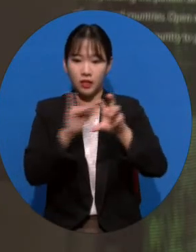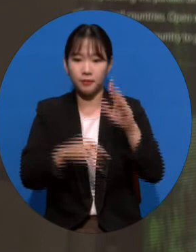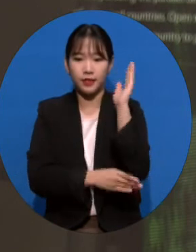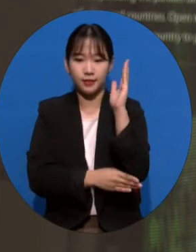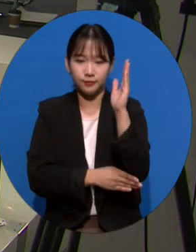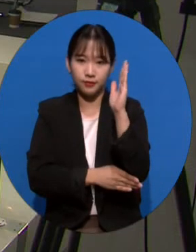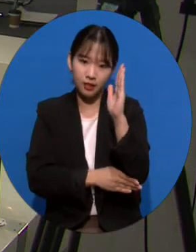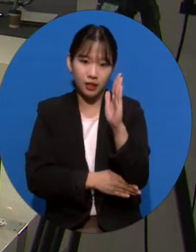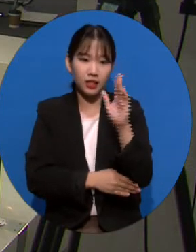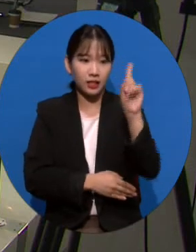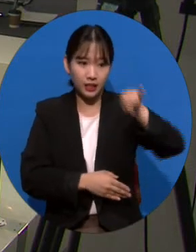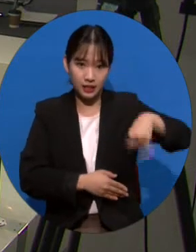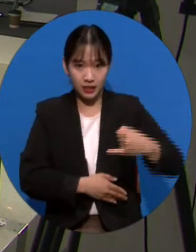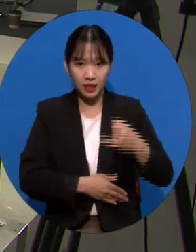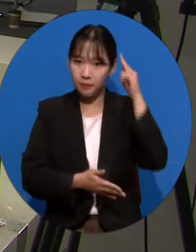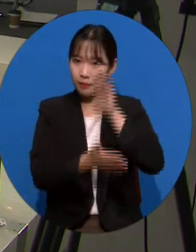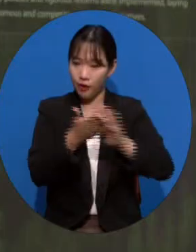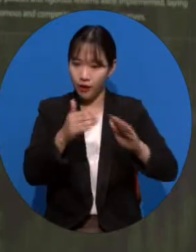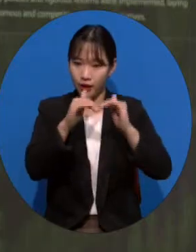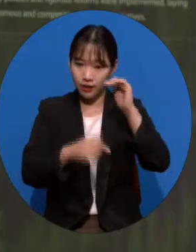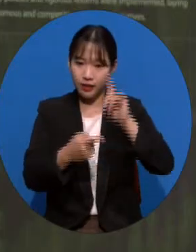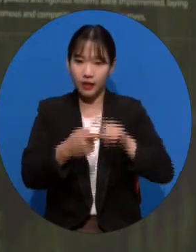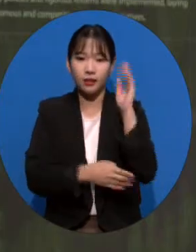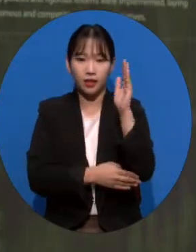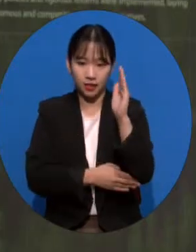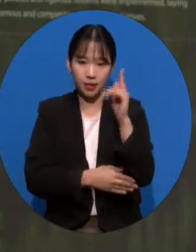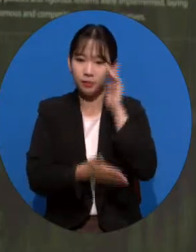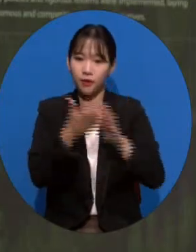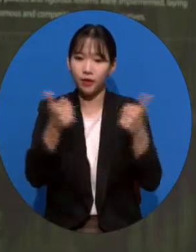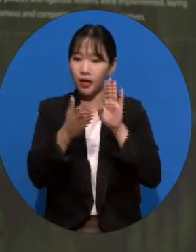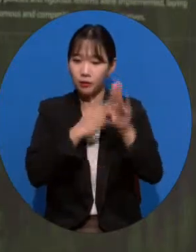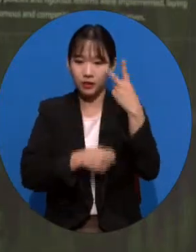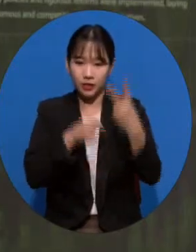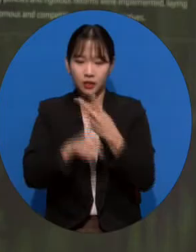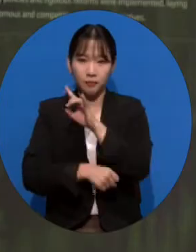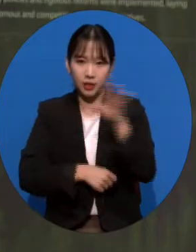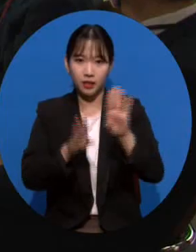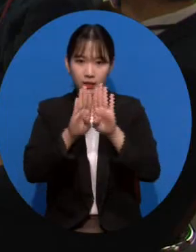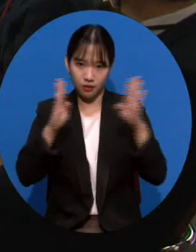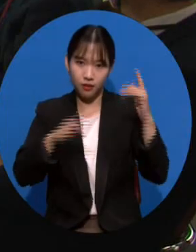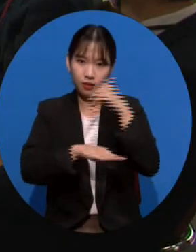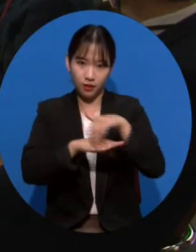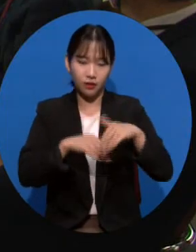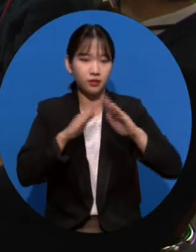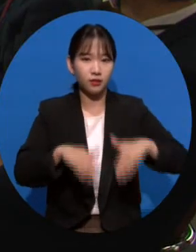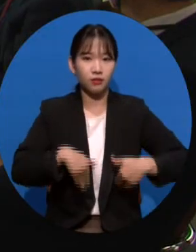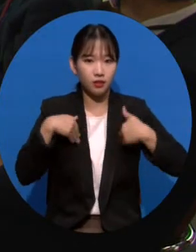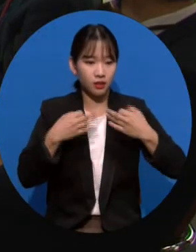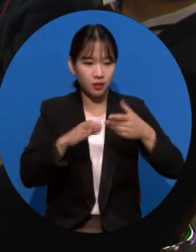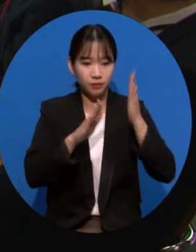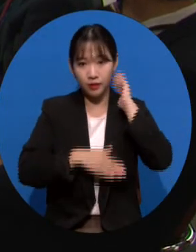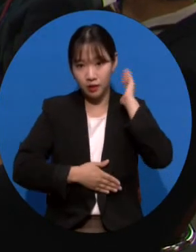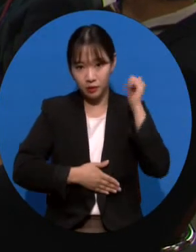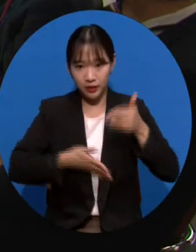나서 DJ의 평화 사상을 기렸습니다. 평화회의는 앞으로 2년마다 열리는 가운데 전라남도는 김